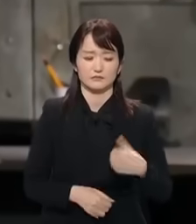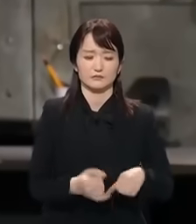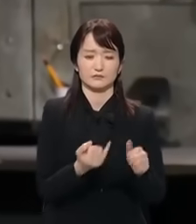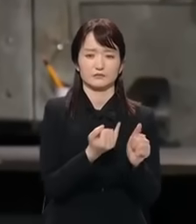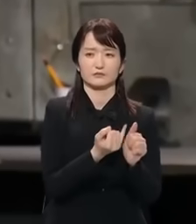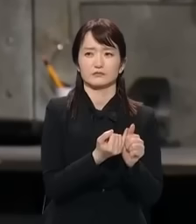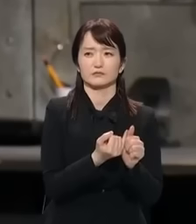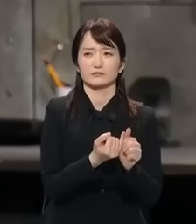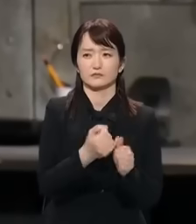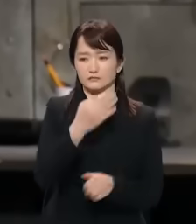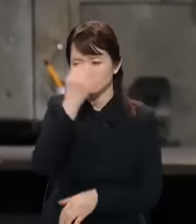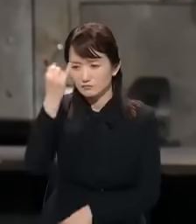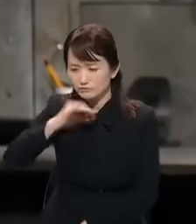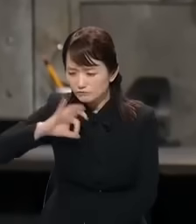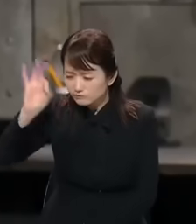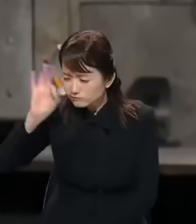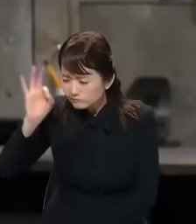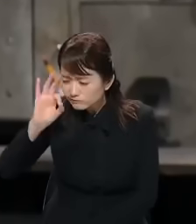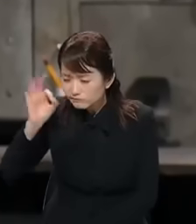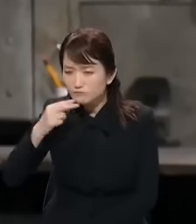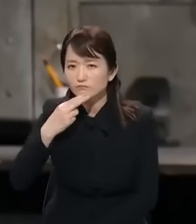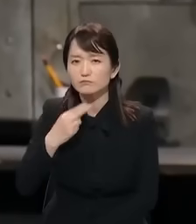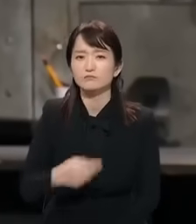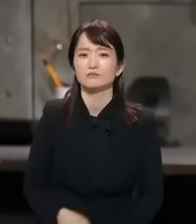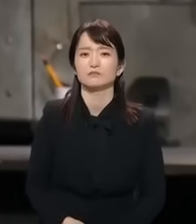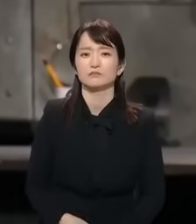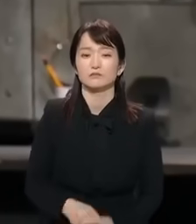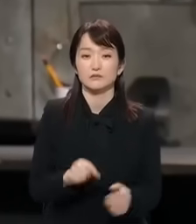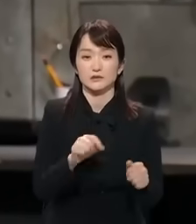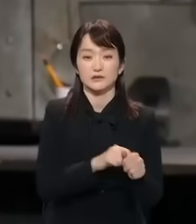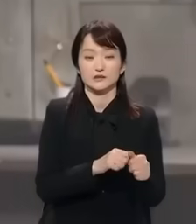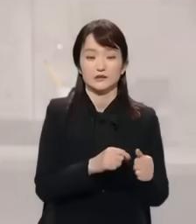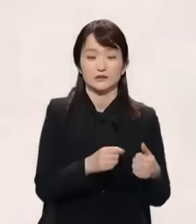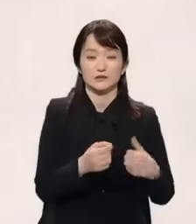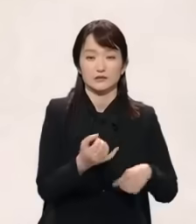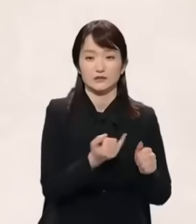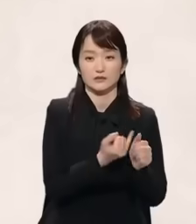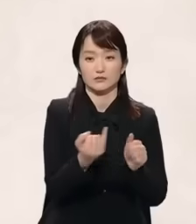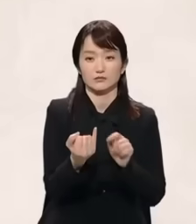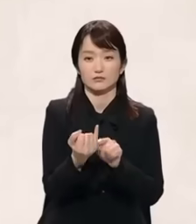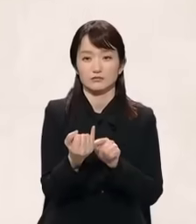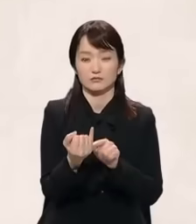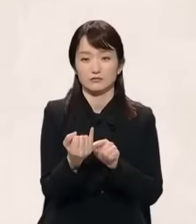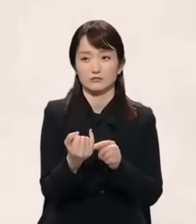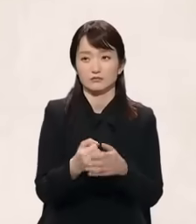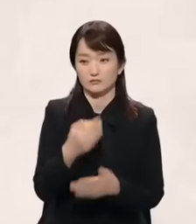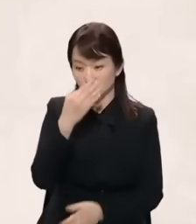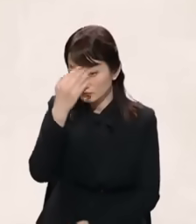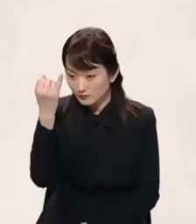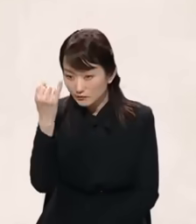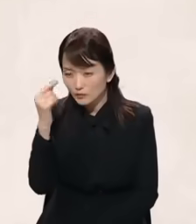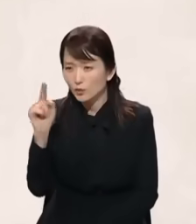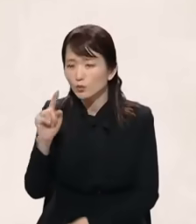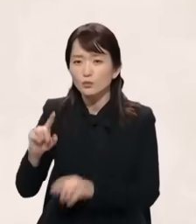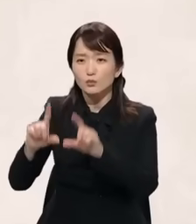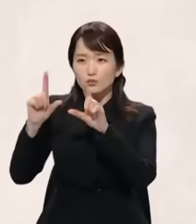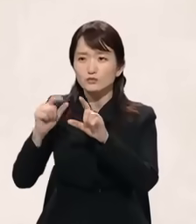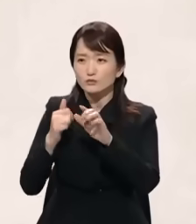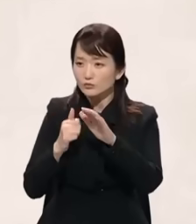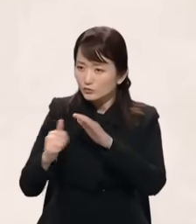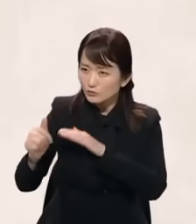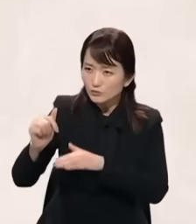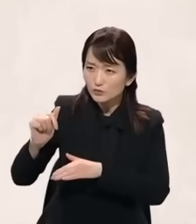그나 했던게 없었는 거 같아요이 특히 며느리 김씨의 얘기에 따르면 할머니가 어느 날 외출하고